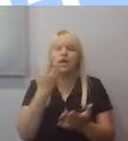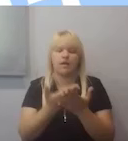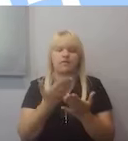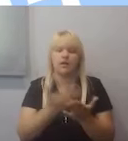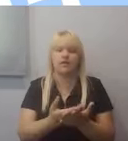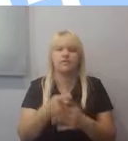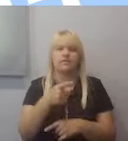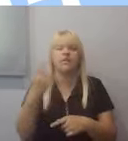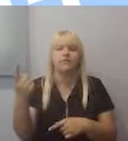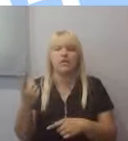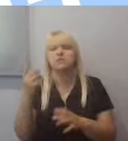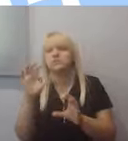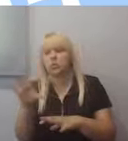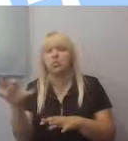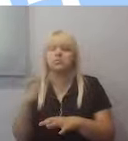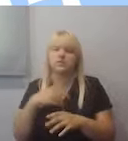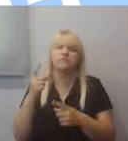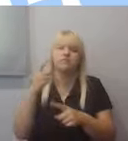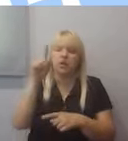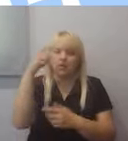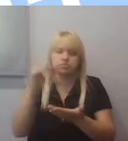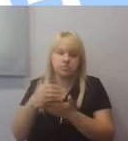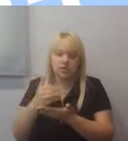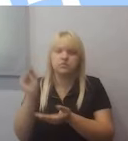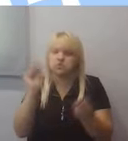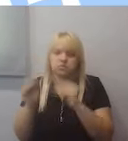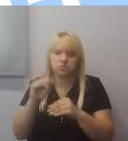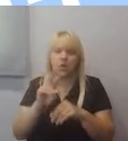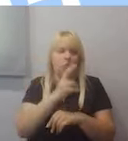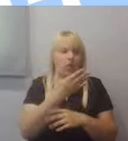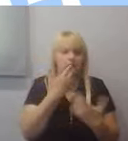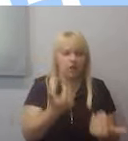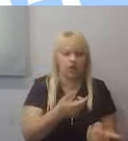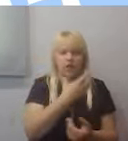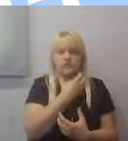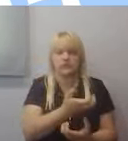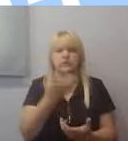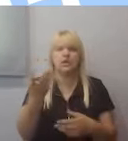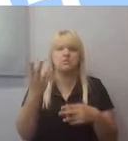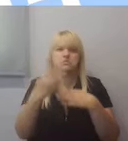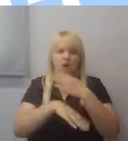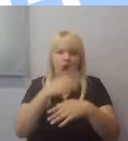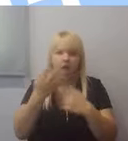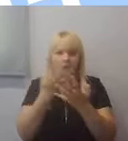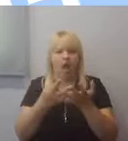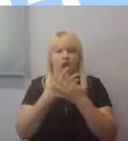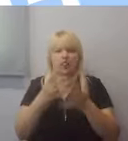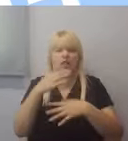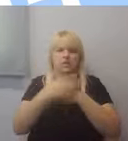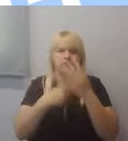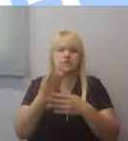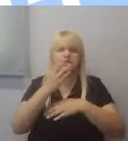parūpējās par savu aptieciņu otrs neparūpējās tad protams marlis saite var skriet pa ciemu meklēt bet ja jums ir specifiski